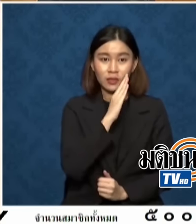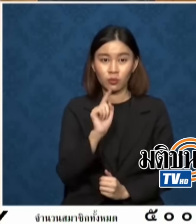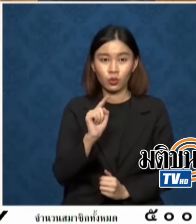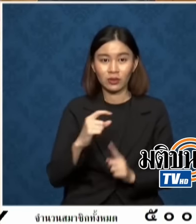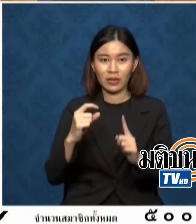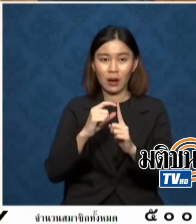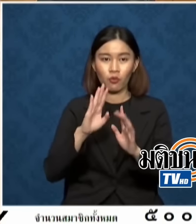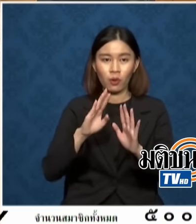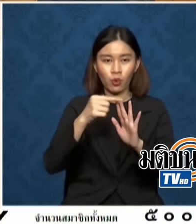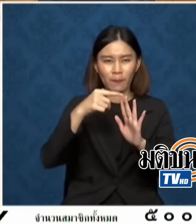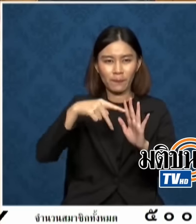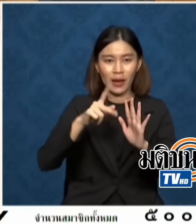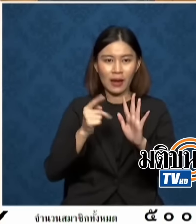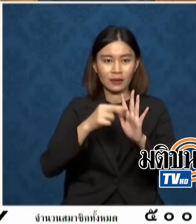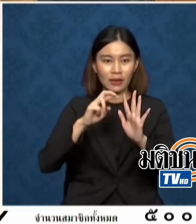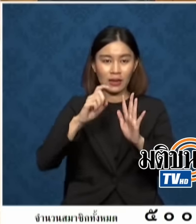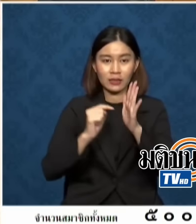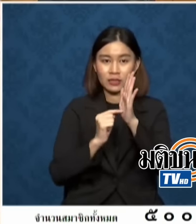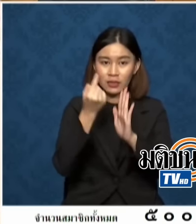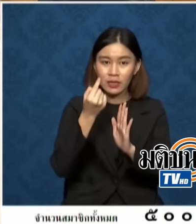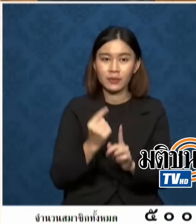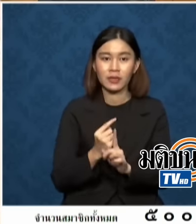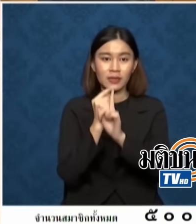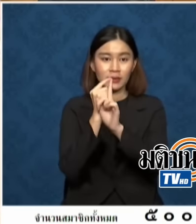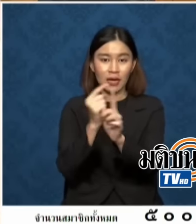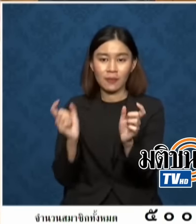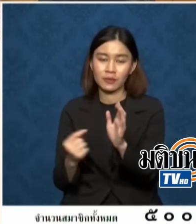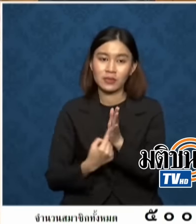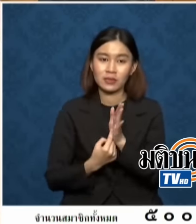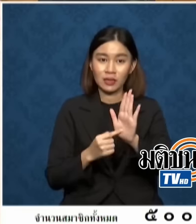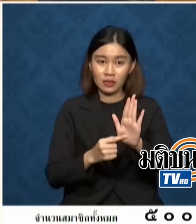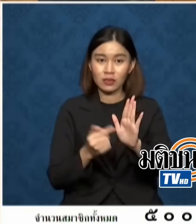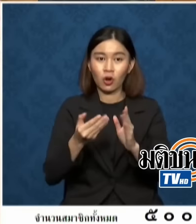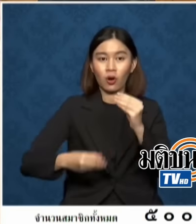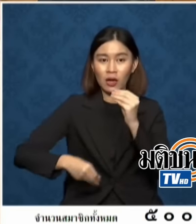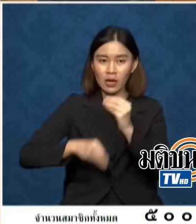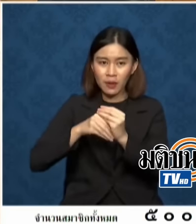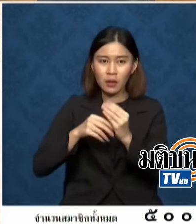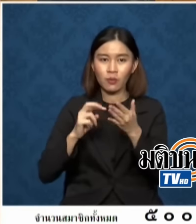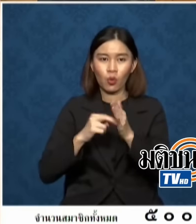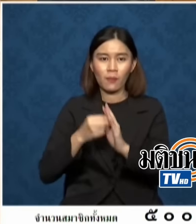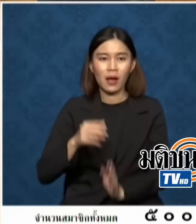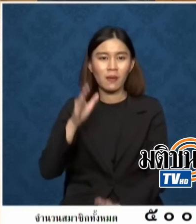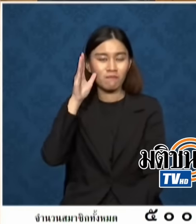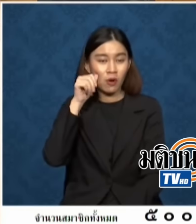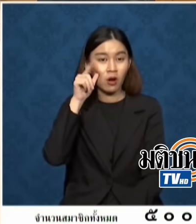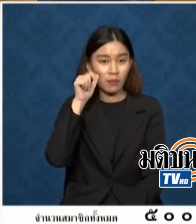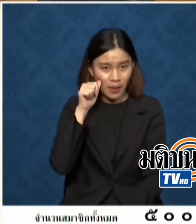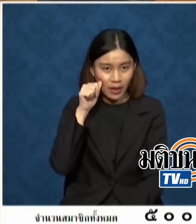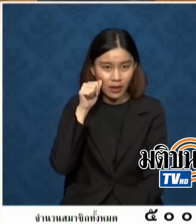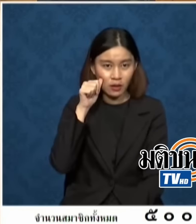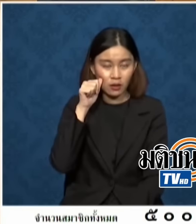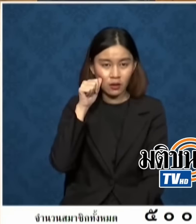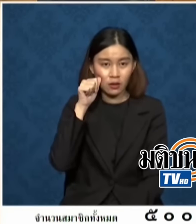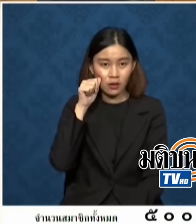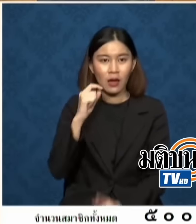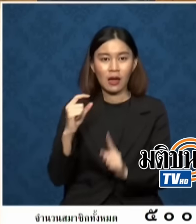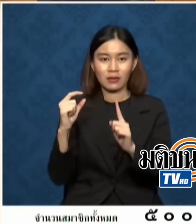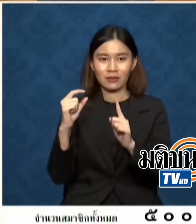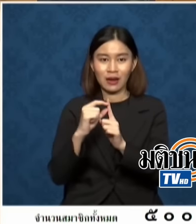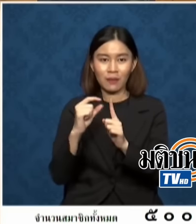การีลำดับแรกตามที่มีการเสนอให้มีการเพิ่มเติมขึ้นนั้นหมายถึงบิดามารดานะครับดังนั้นค